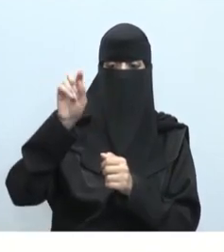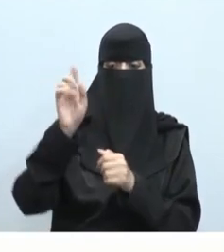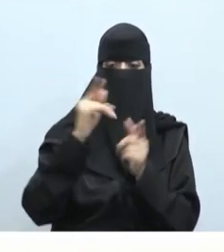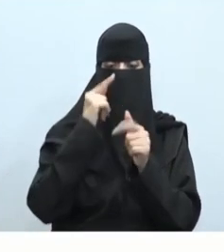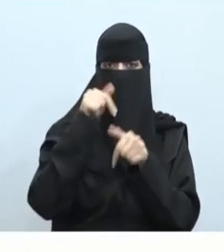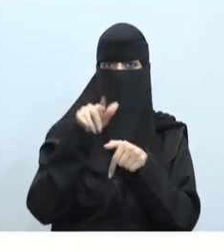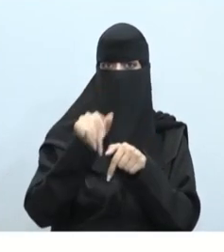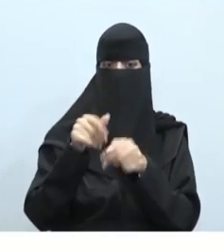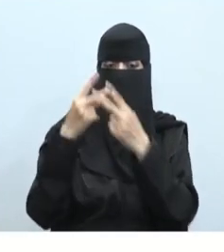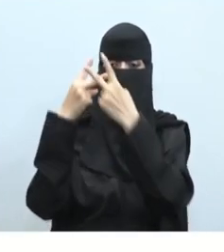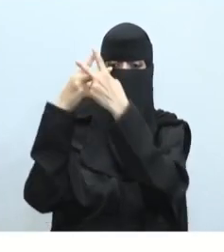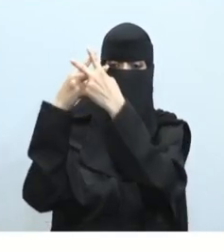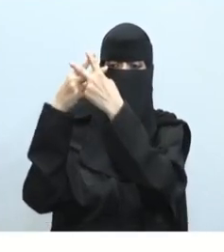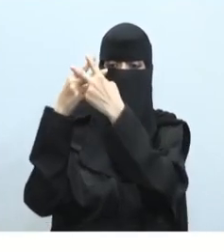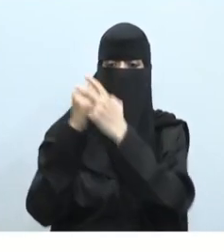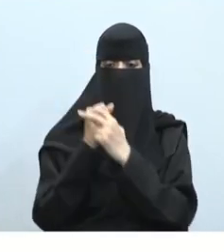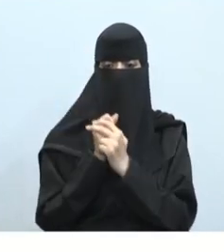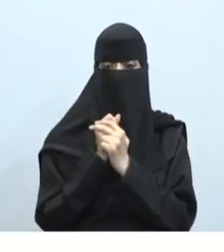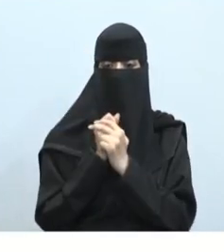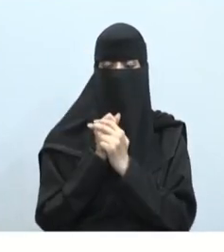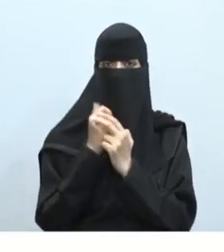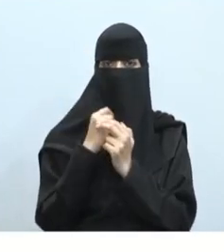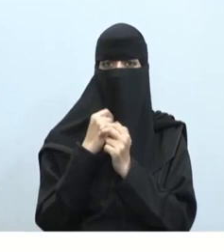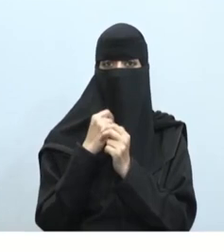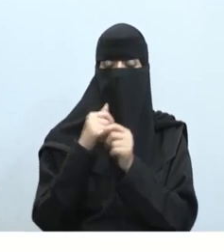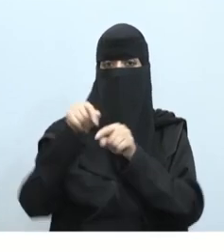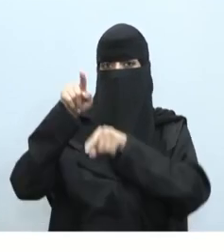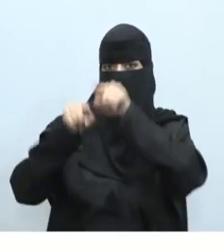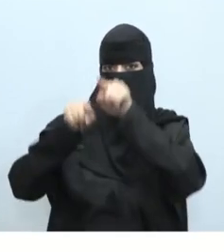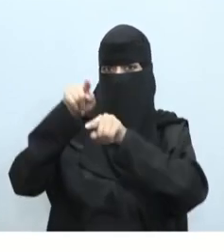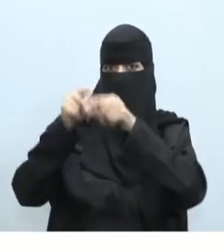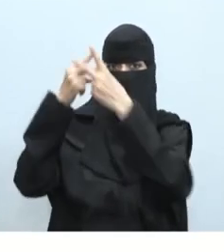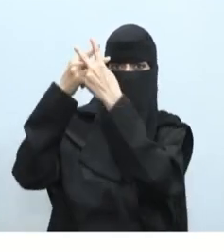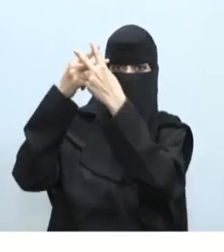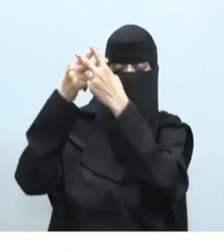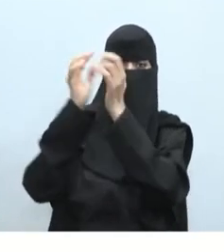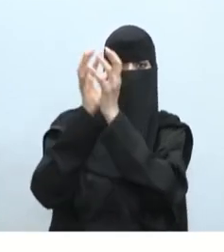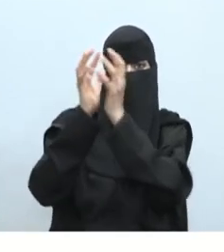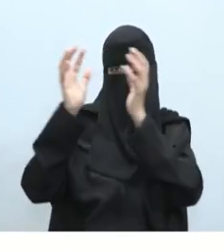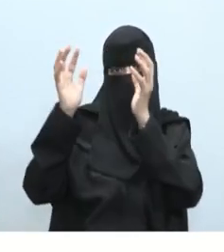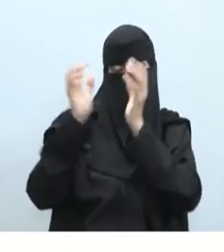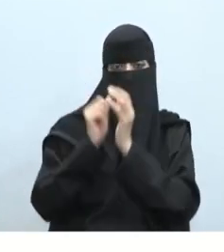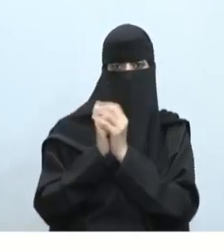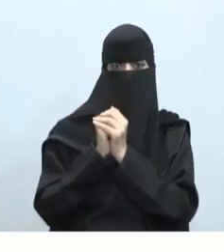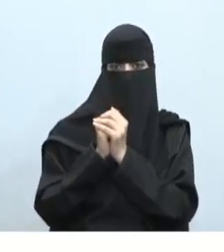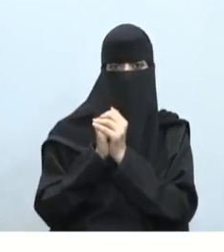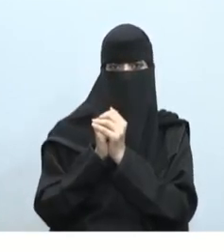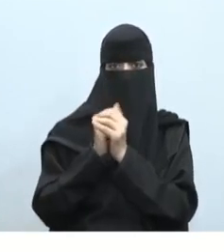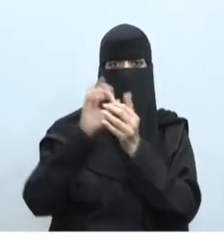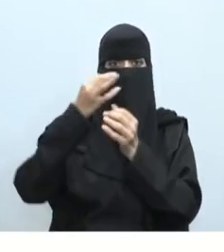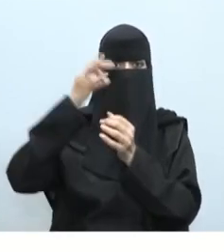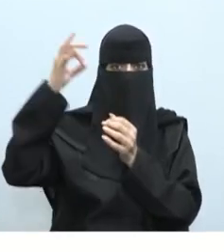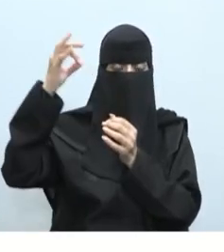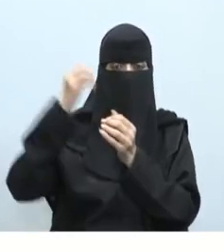النجوم ابناء وبنات الطلاب تتباين النجوم في الحجم وفي